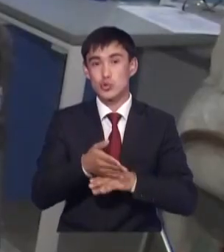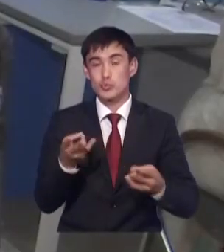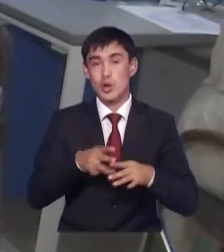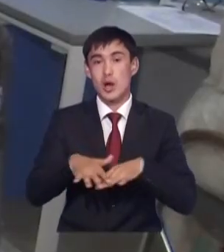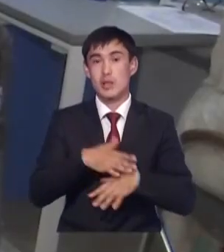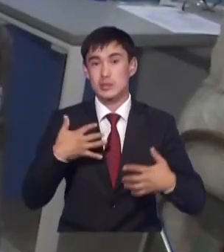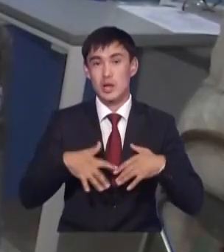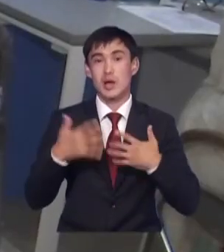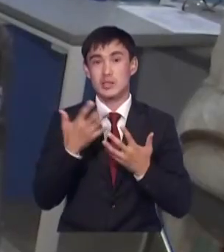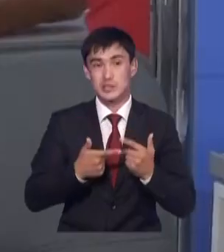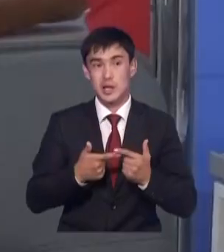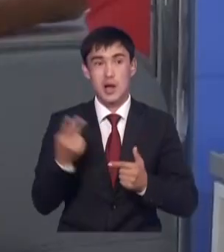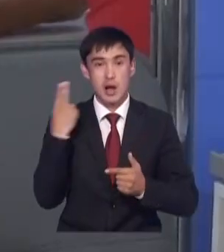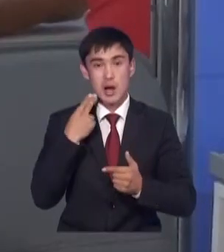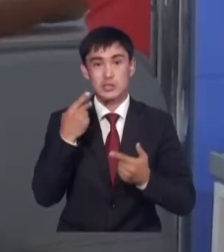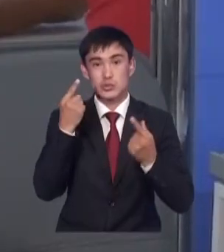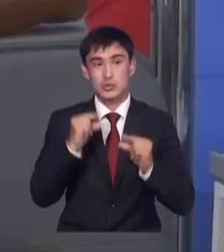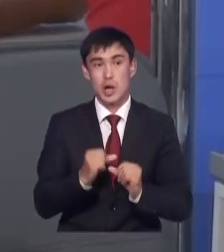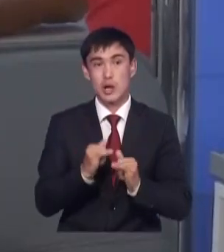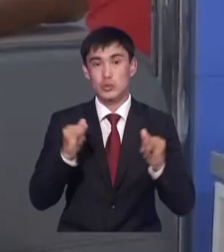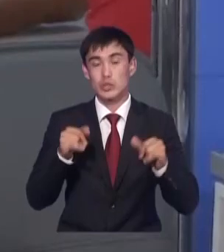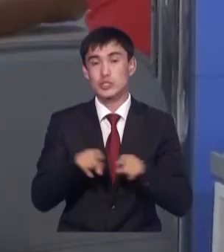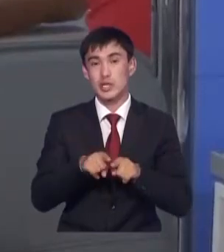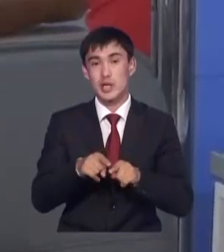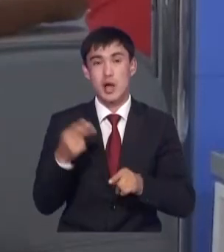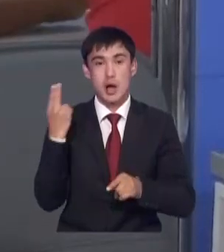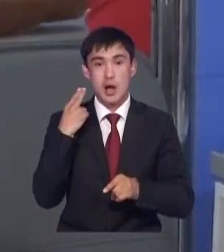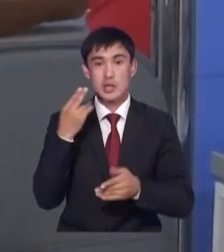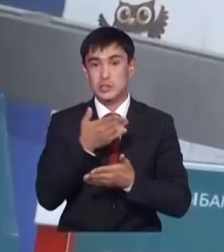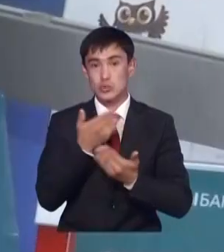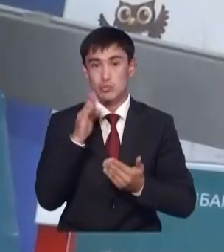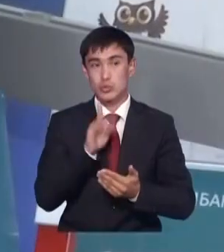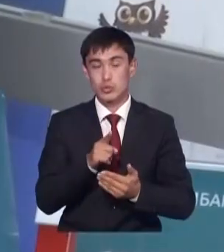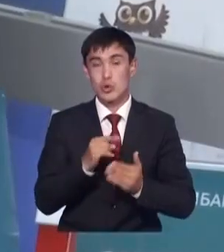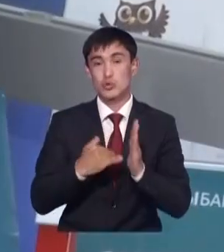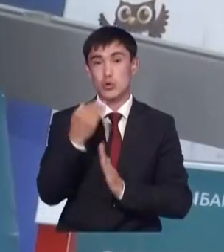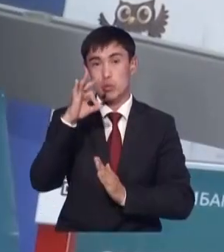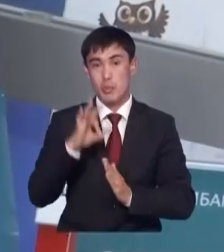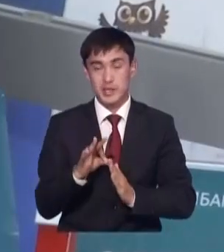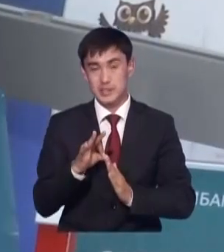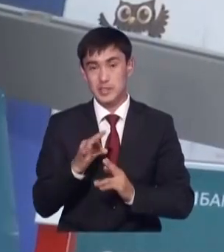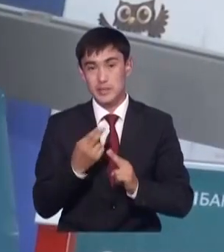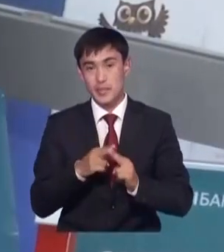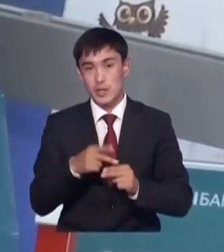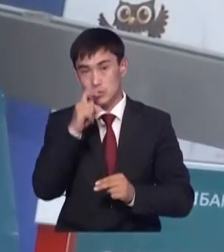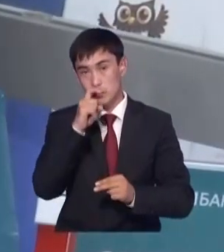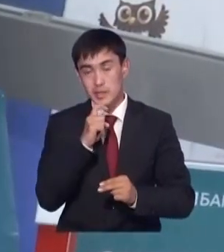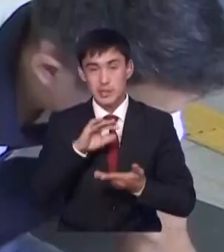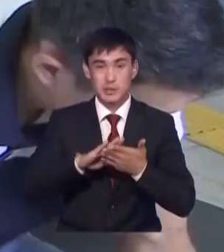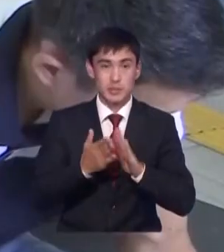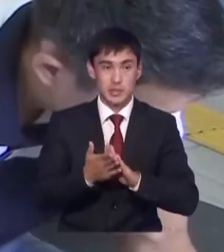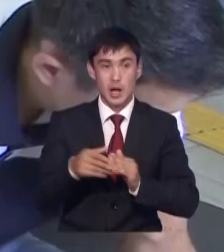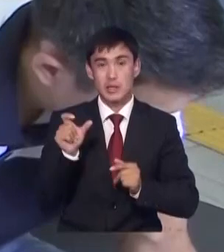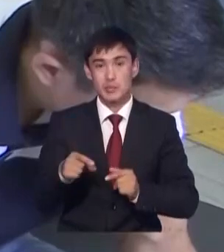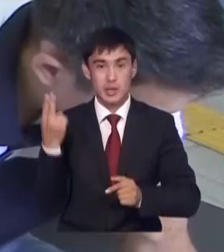осал топтары арасында қарыздық жүктеменің артуына және қаржылық тұрақсыздыққа әкеледі. Жоғары пайыздық мөлшерлемелер мен түсініксіз шарттар